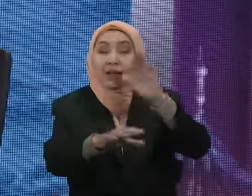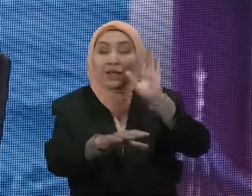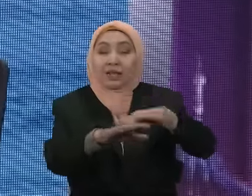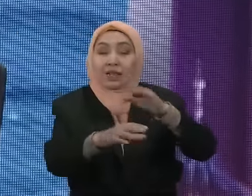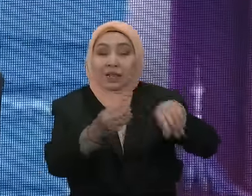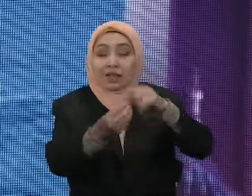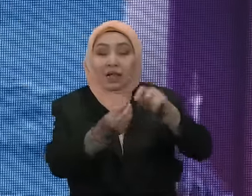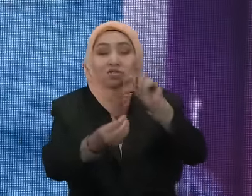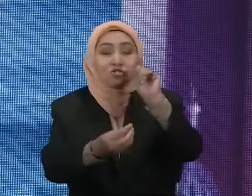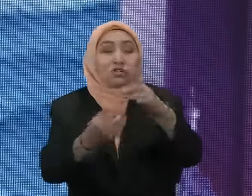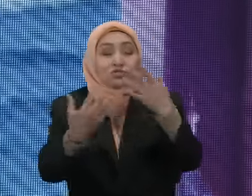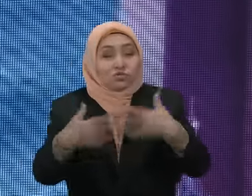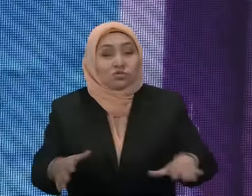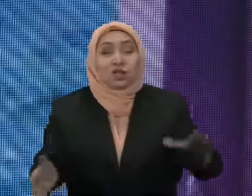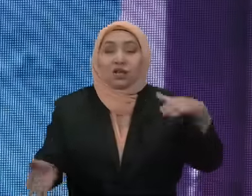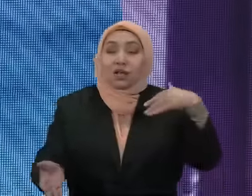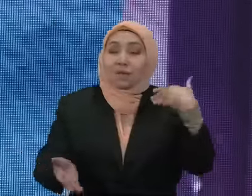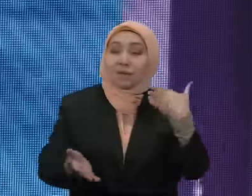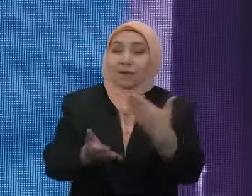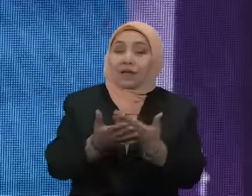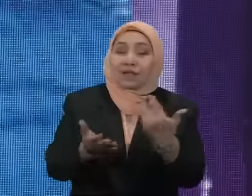telah tiba lagi,